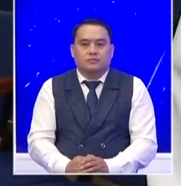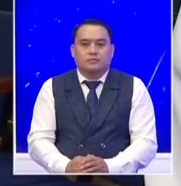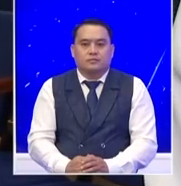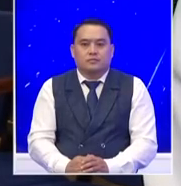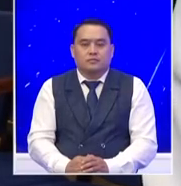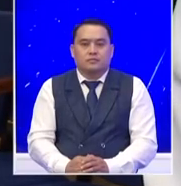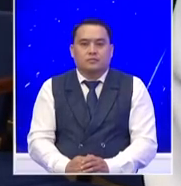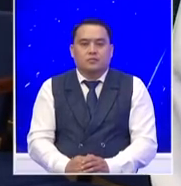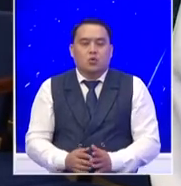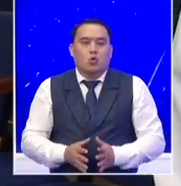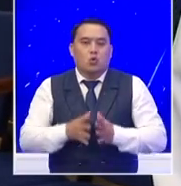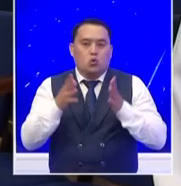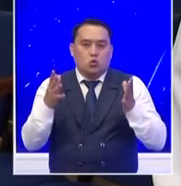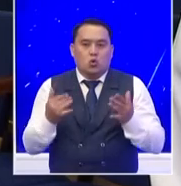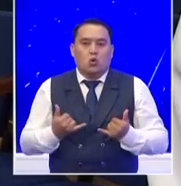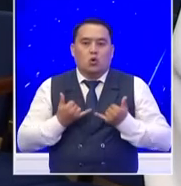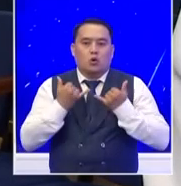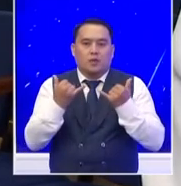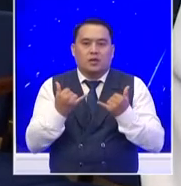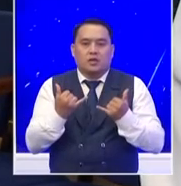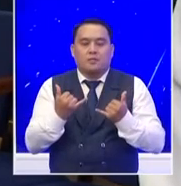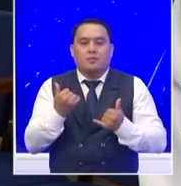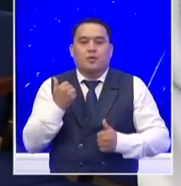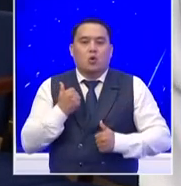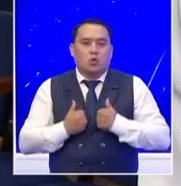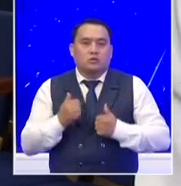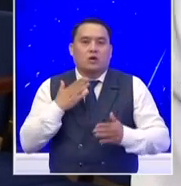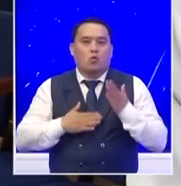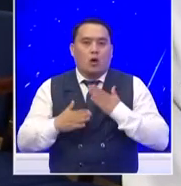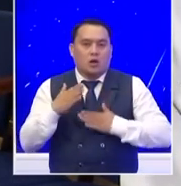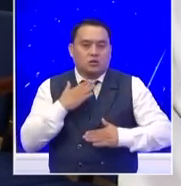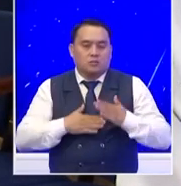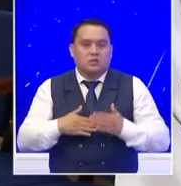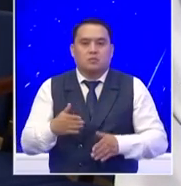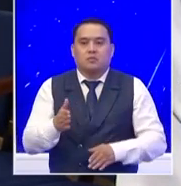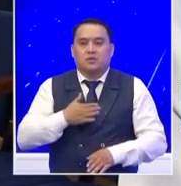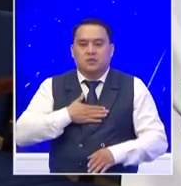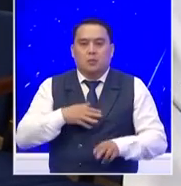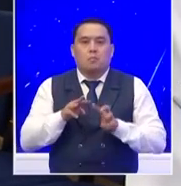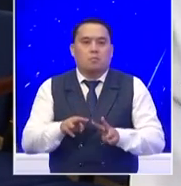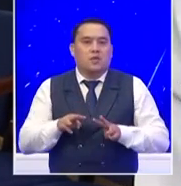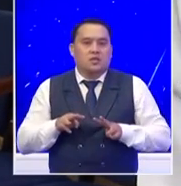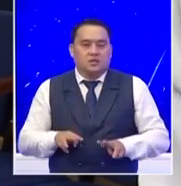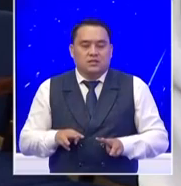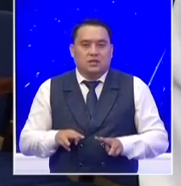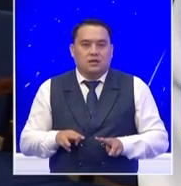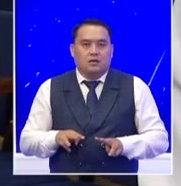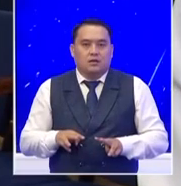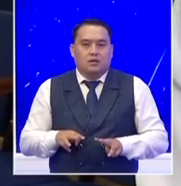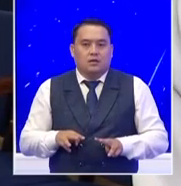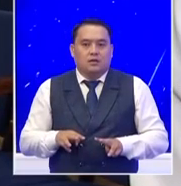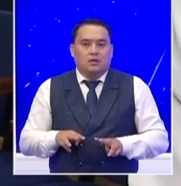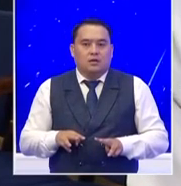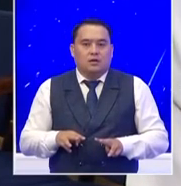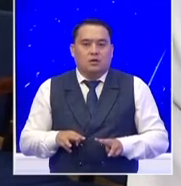Үлкен дәрежеге марапаттығыға жеткен өте қуаныштымын. Біздің осы министр Елжан